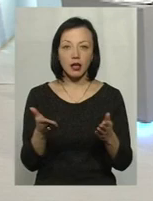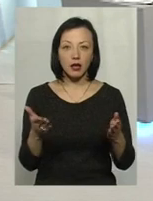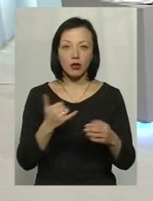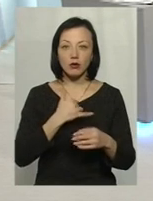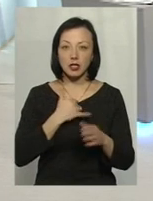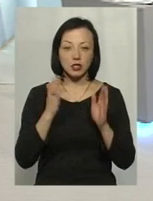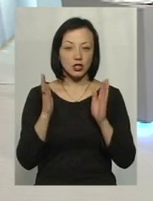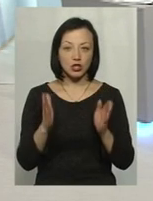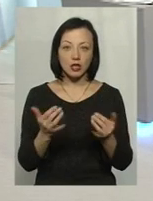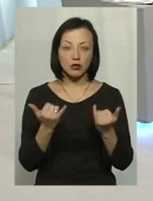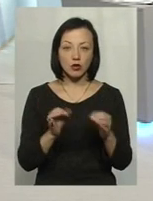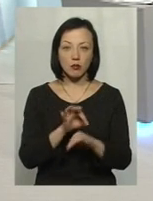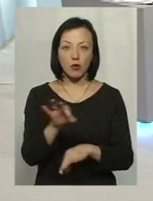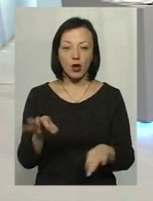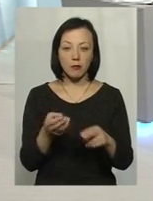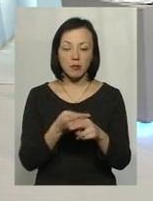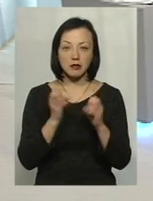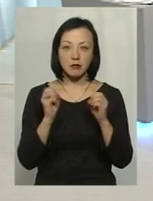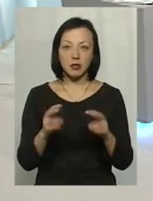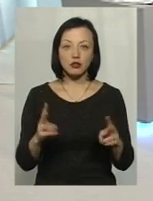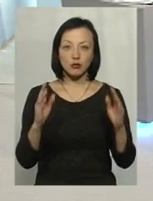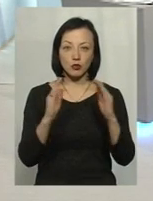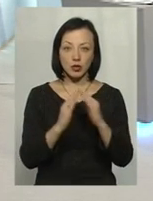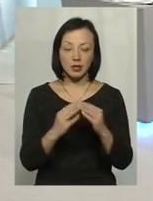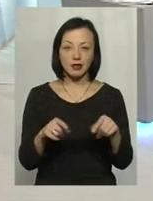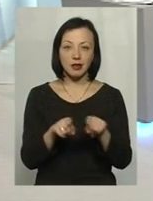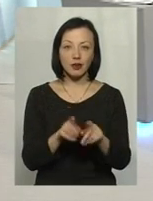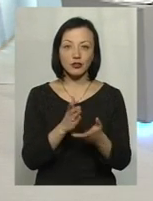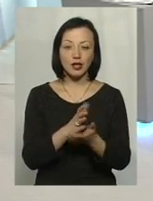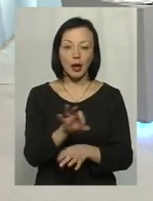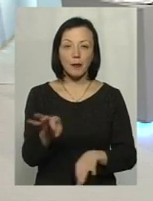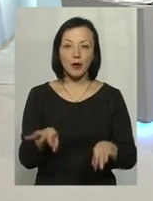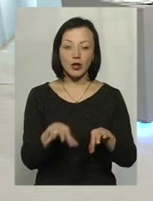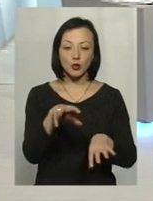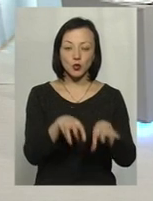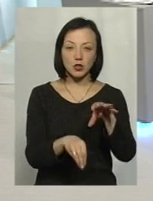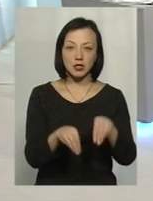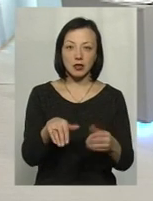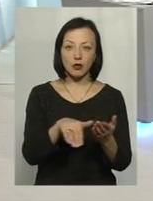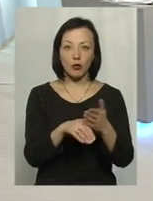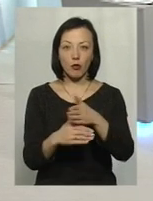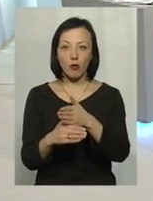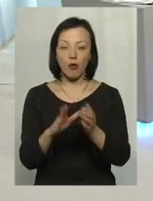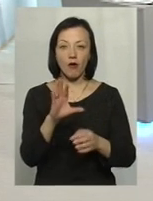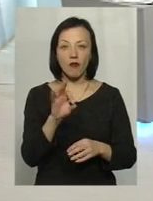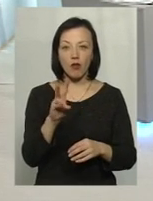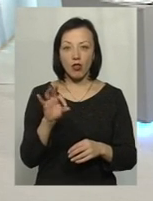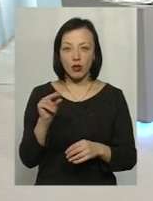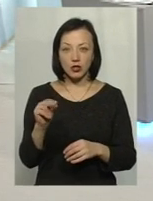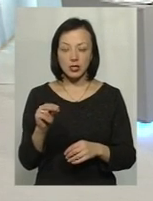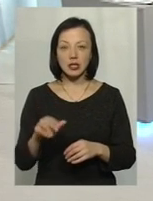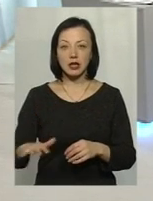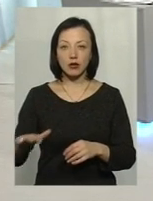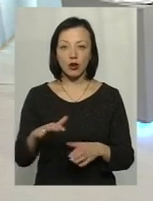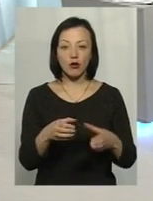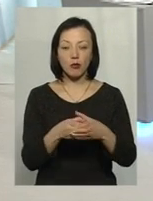лише проєкт сьогодні «Безпечний будинок», у нас і також є проєкт «Сусідська взаємодопомога». Волочиська, Волочиська територіальна